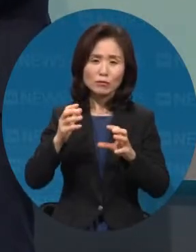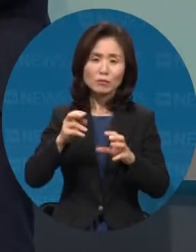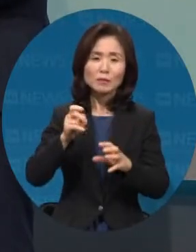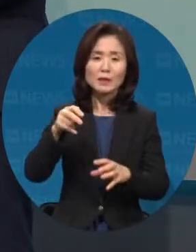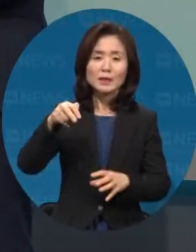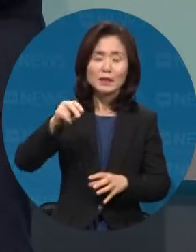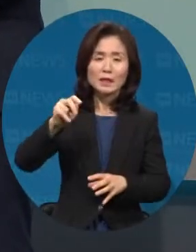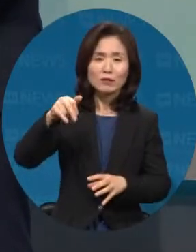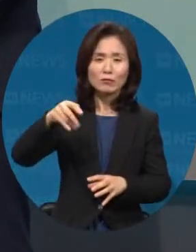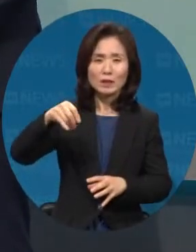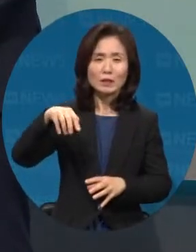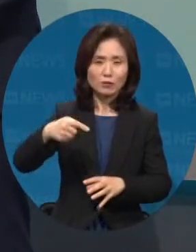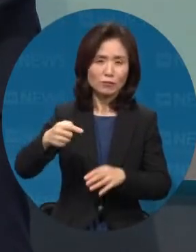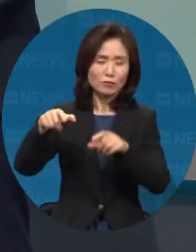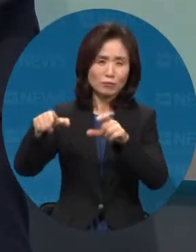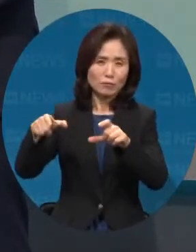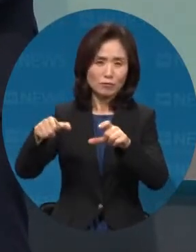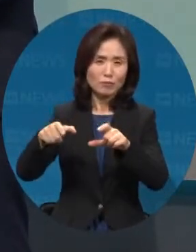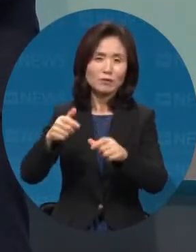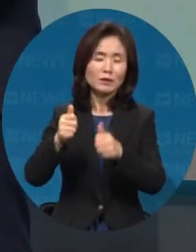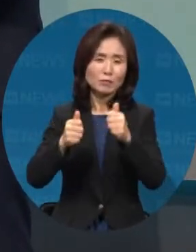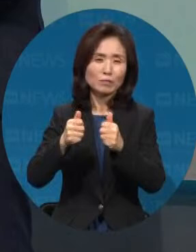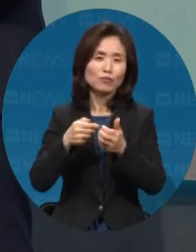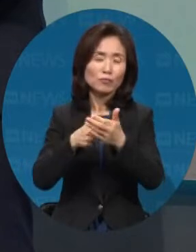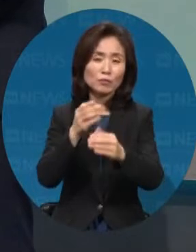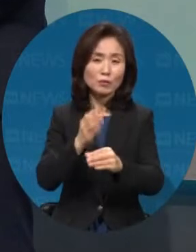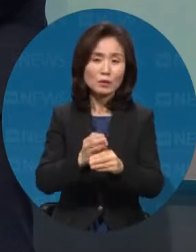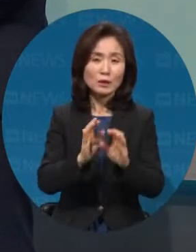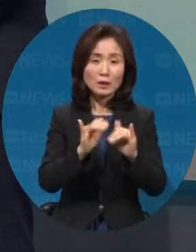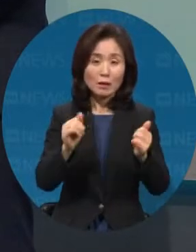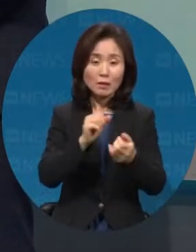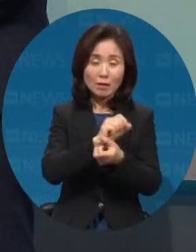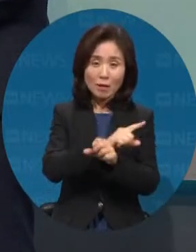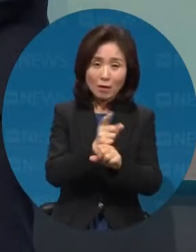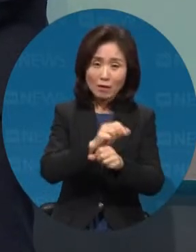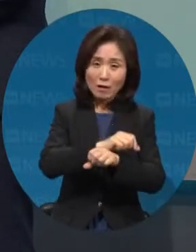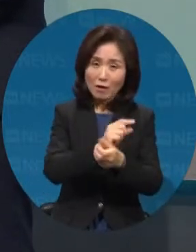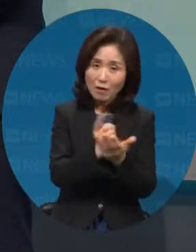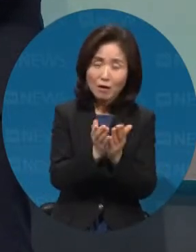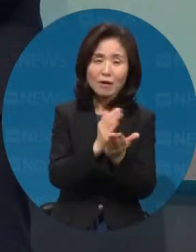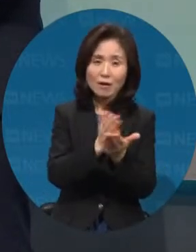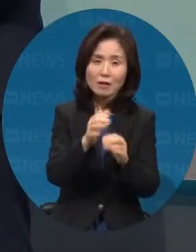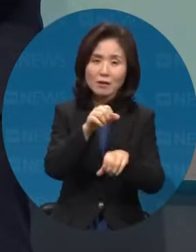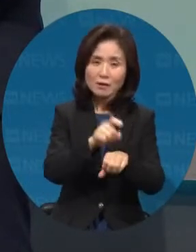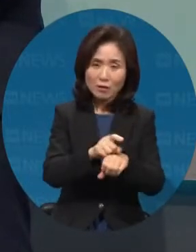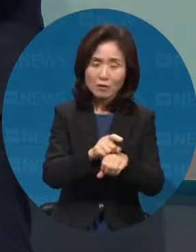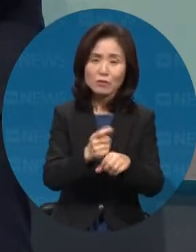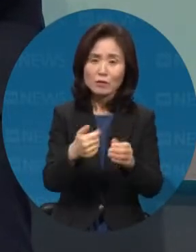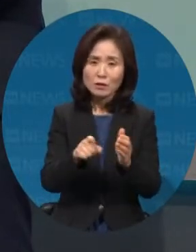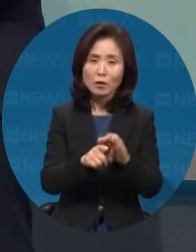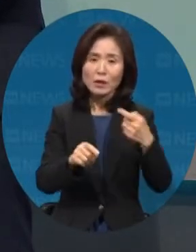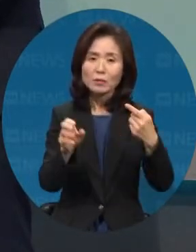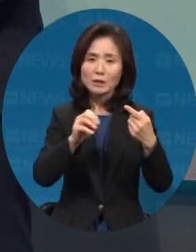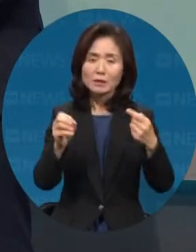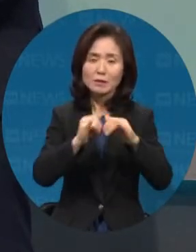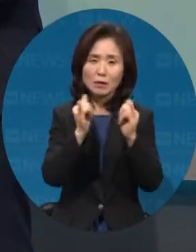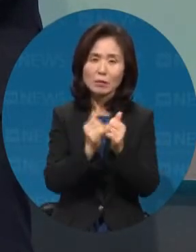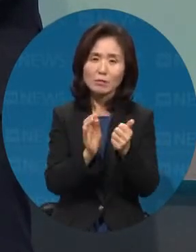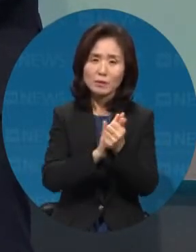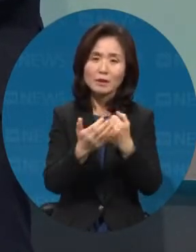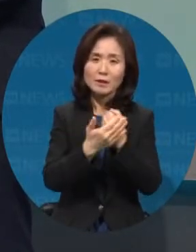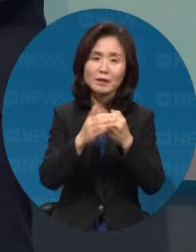매사추세츠 주 가 추진 이라는 전형 인데요 그 인 종 다양성을 위해서 100% 사회적 배려대상자 전형을 실시하겠다는